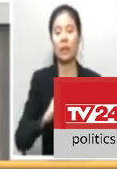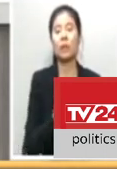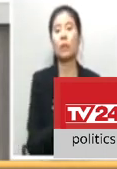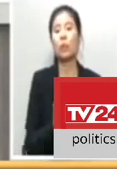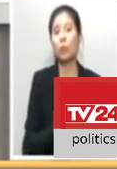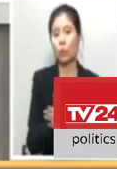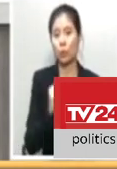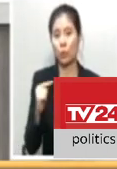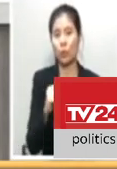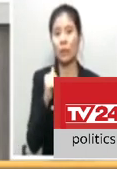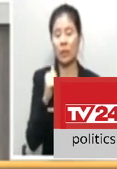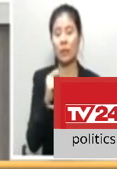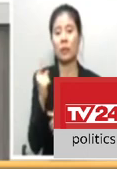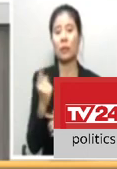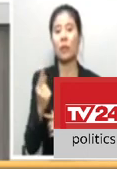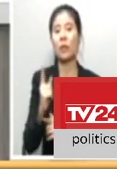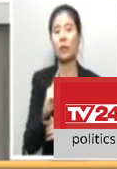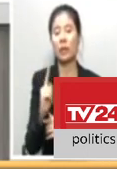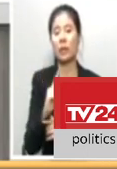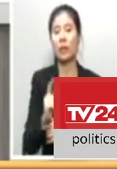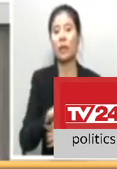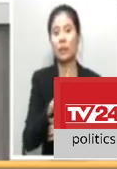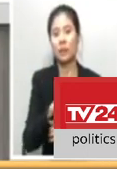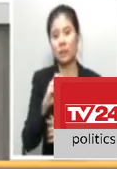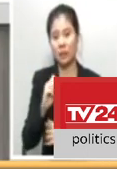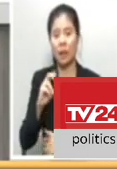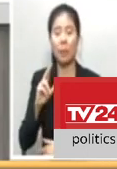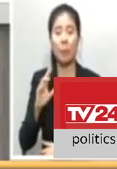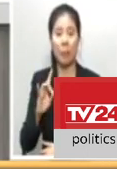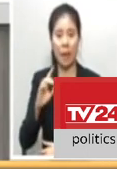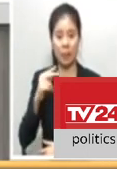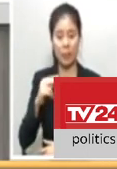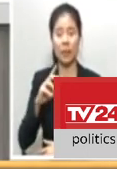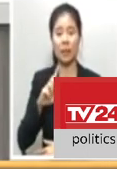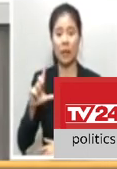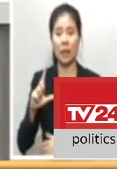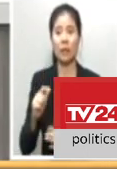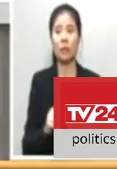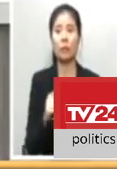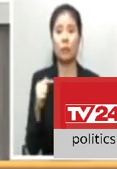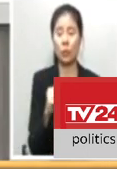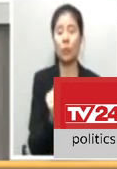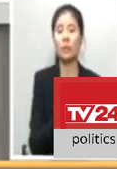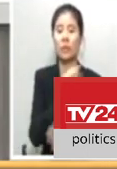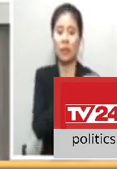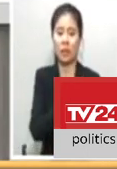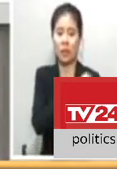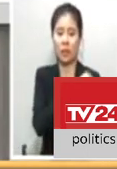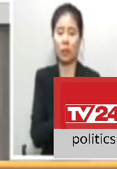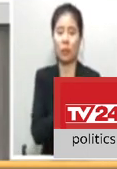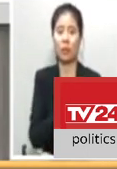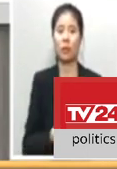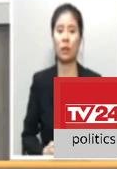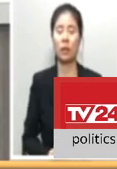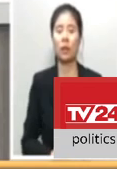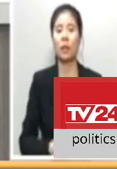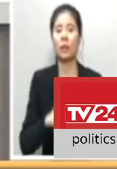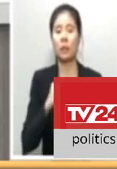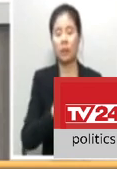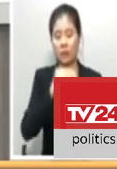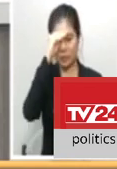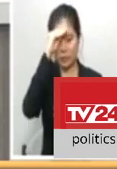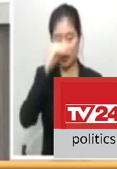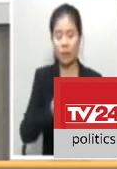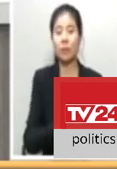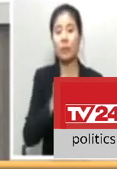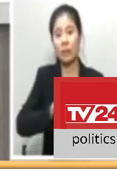ยมันควรจะต้องไอ้แสนแปดหมื่นล้านเนี่ยมันควรจะต้องไปอยู่ทางด้านสาธารณสุขไปอยู่ทางด้านศึกษาไปอยู่ท